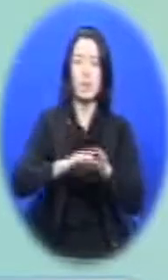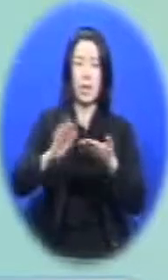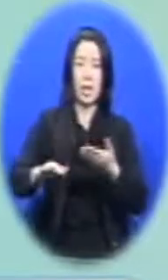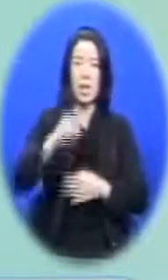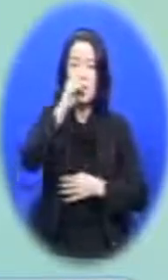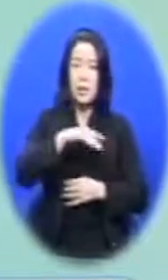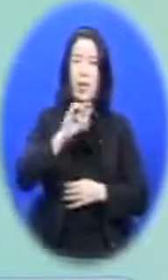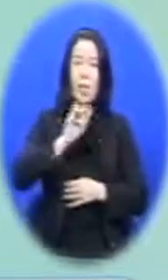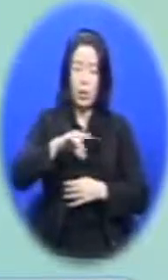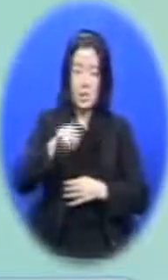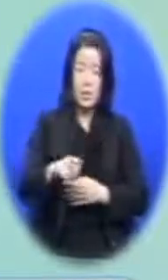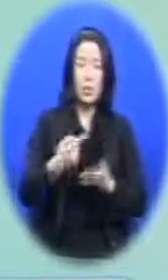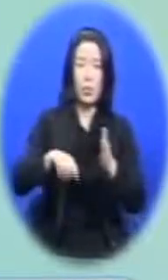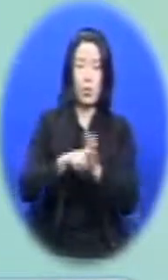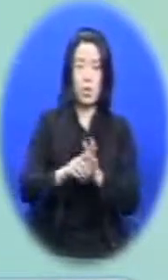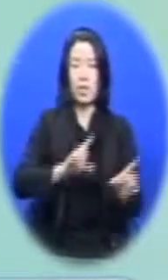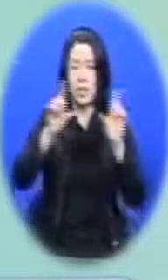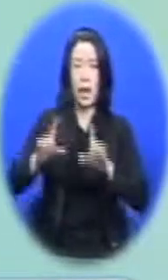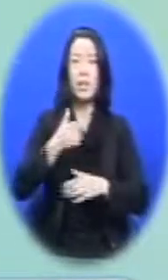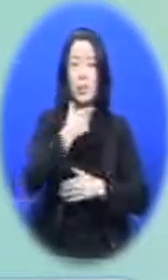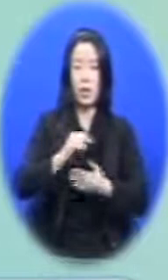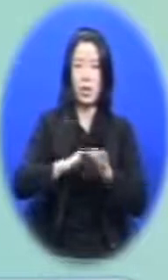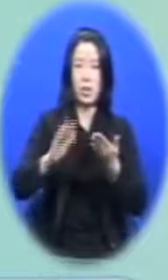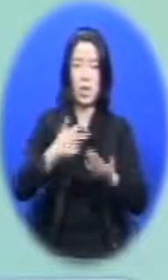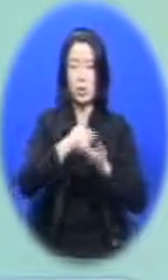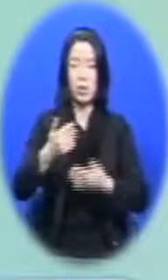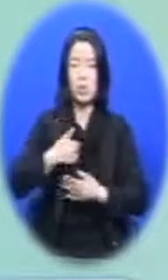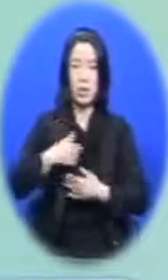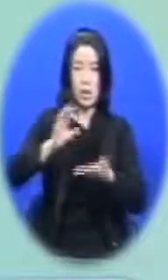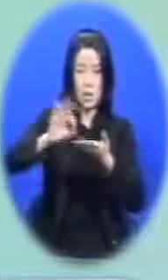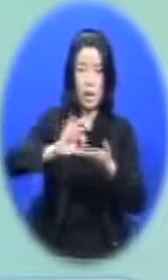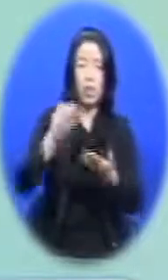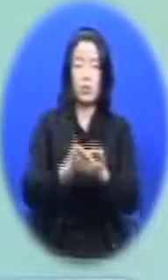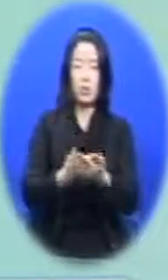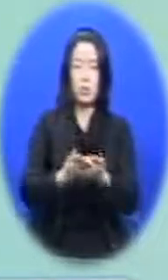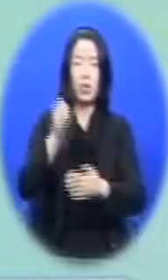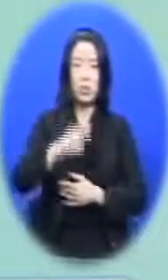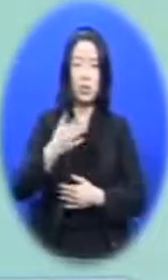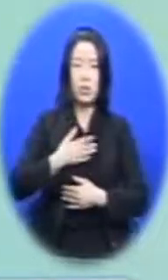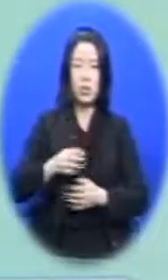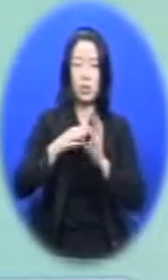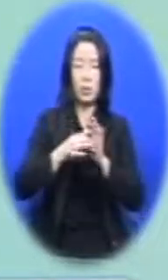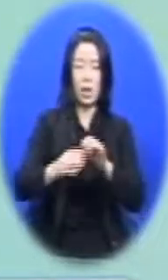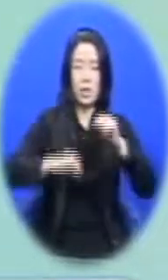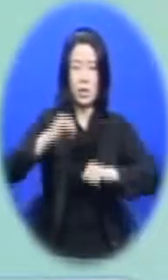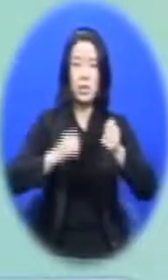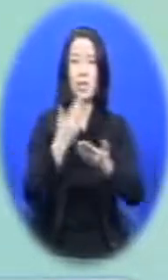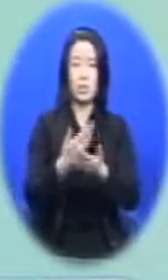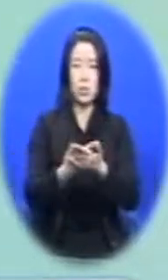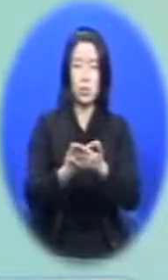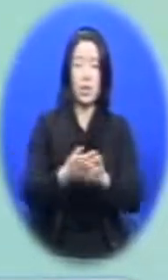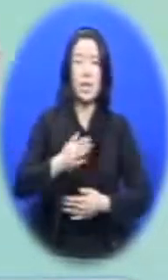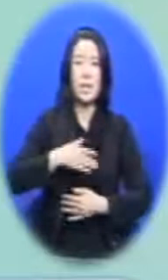그저 오직 그것을 위해서 제가 살기 원합니다. 주님 저를 들어 쓰시고 또 저를 통해 역사해 주옵소서.